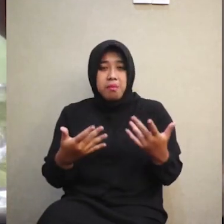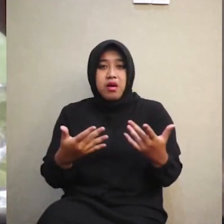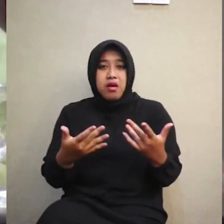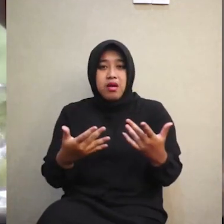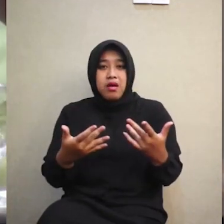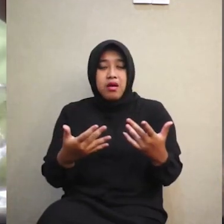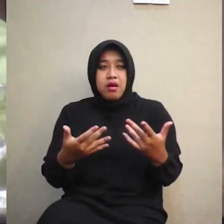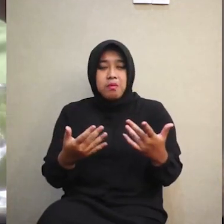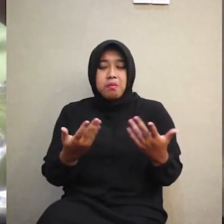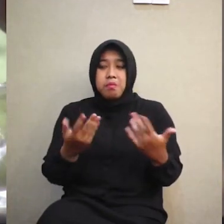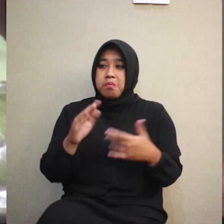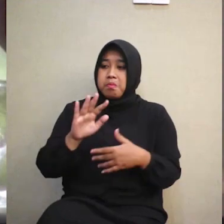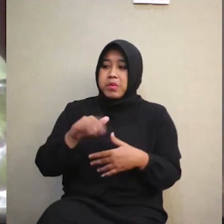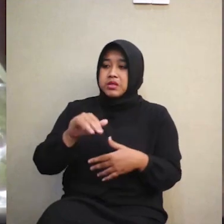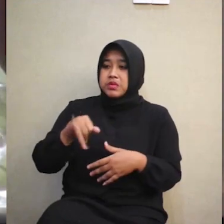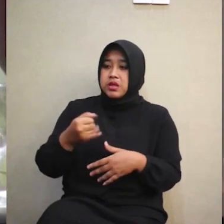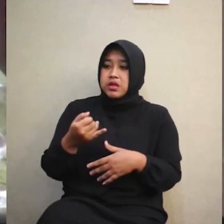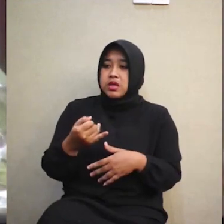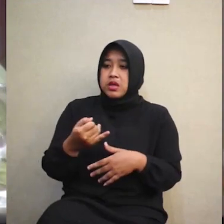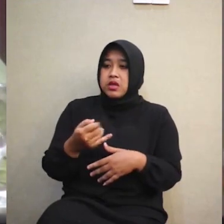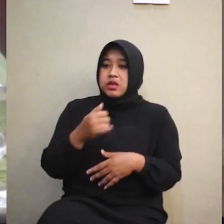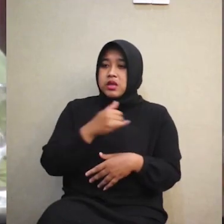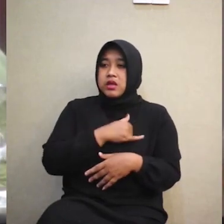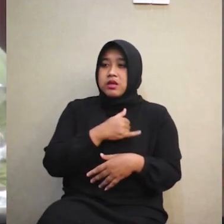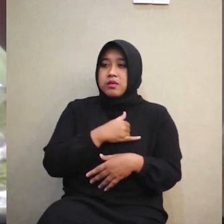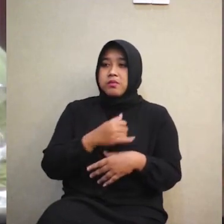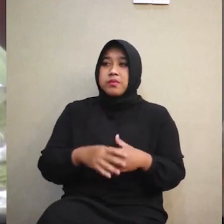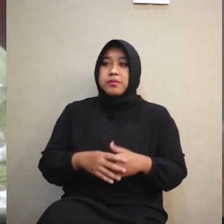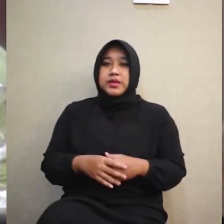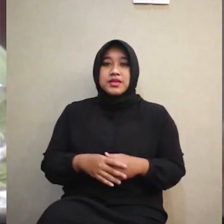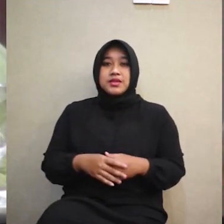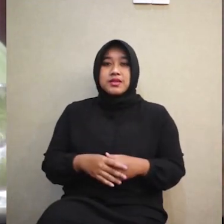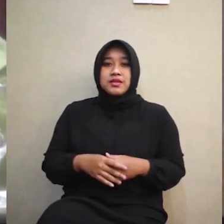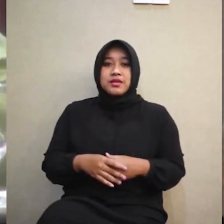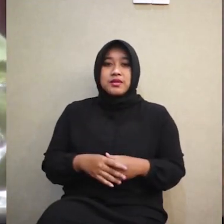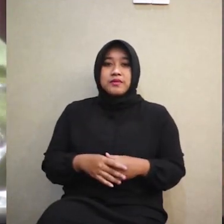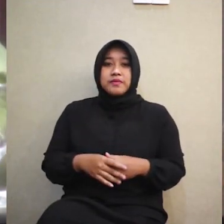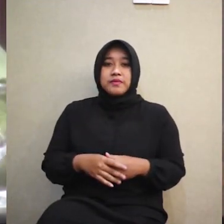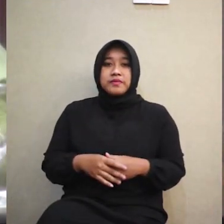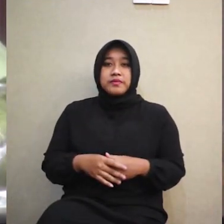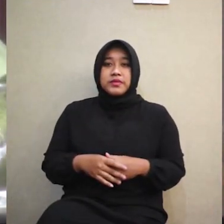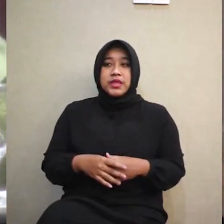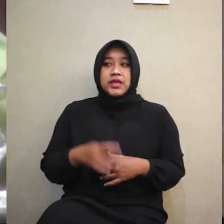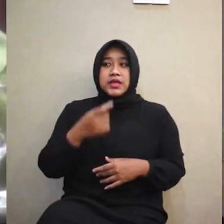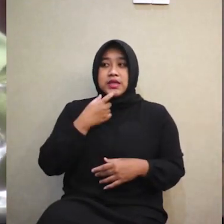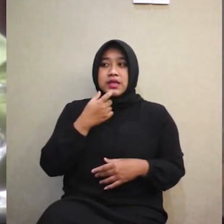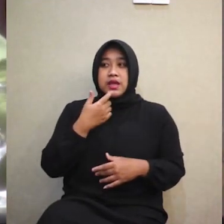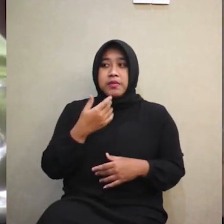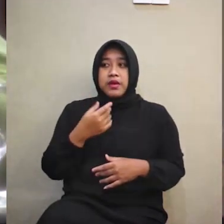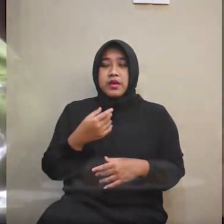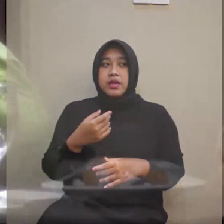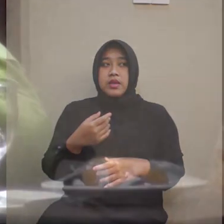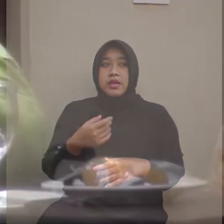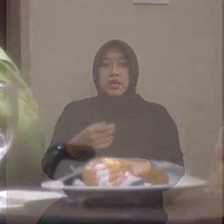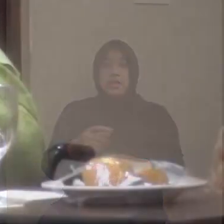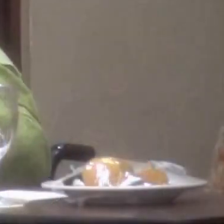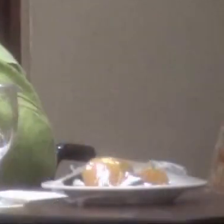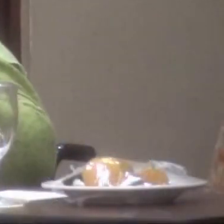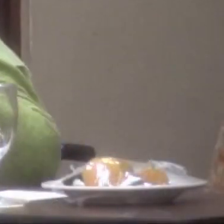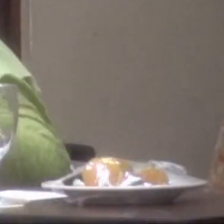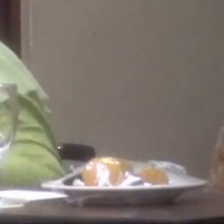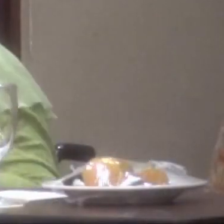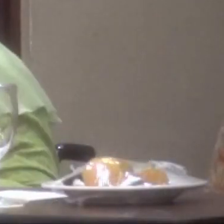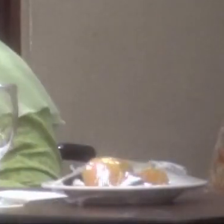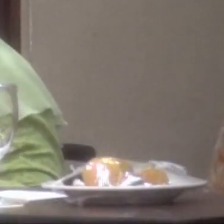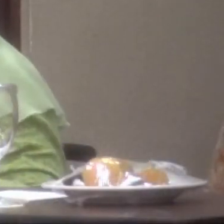eee apa ya masih masih diyakini bahwa itu ada begitu kemudian terkait dengan ambisil debisil mata gelap di